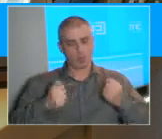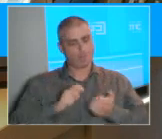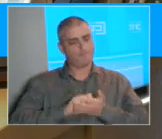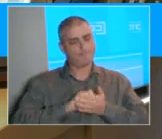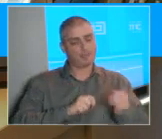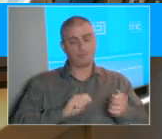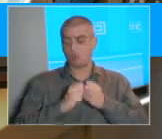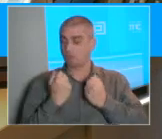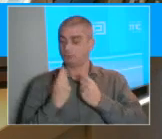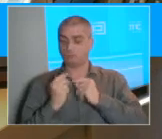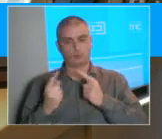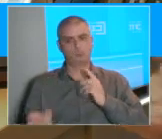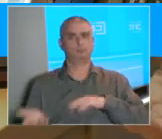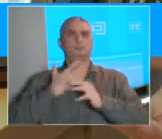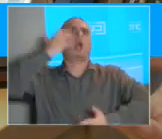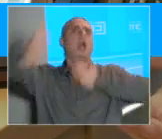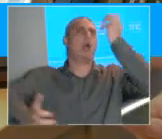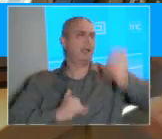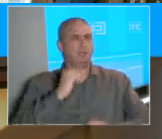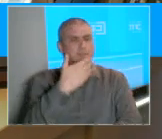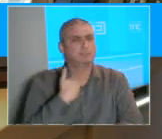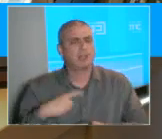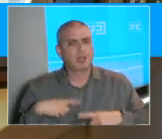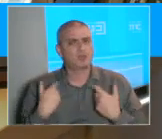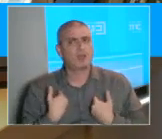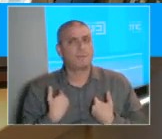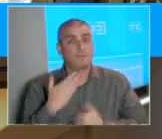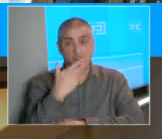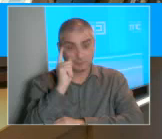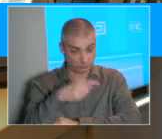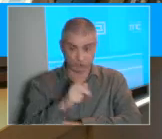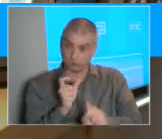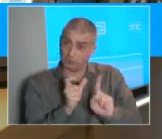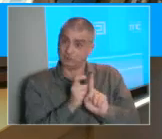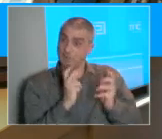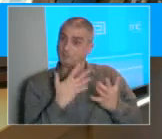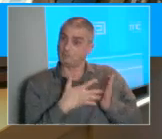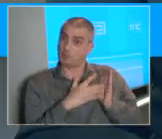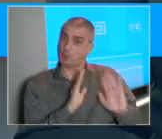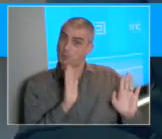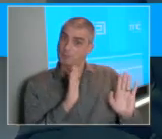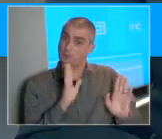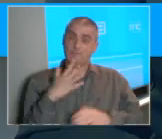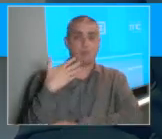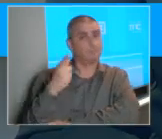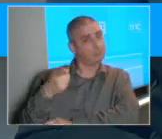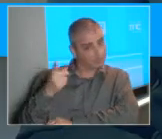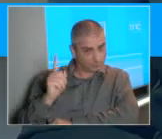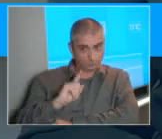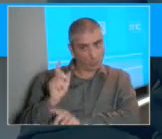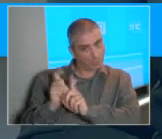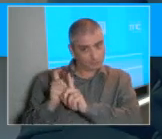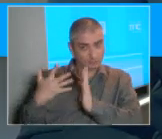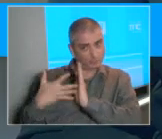פקיד כזה או אחר, מתעוררת שערה. באיזו מדינה אנחנו חיים? במדינה שישנם החסינים מביקורת, ובמדינה שישנם שאינם